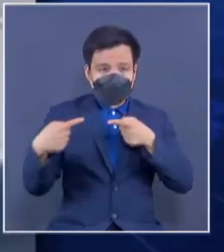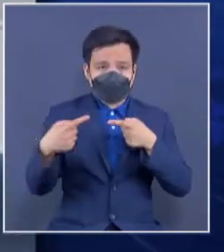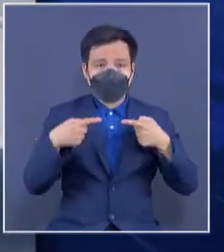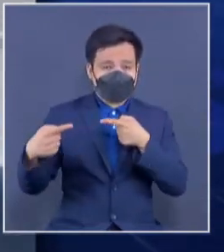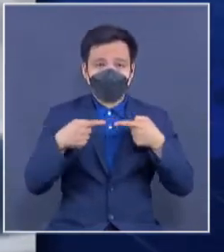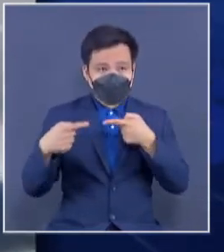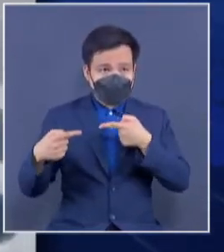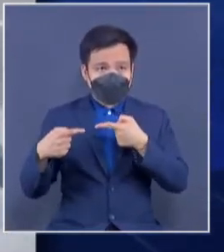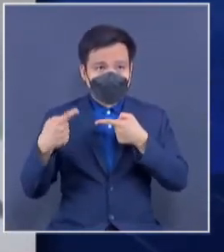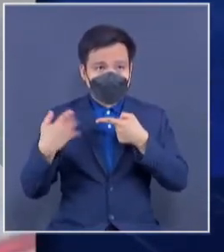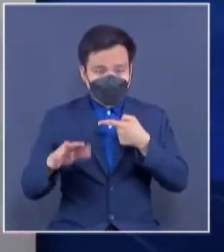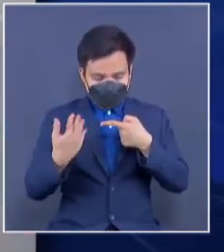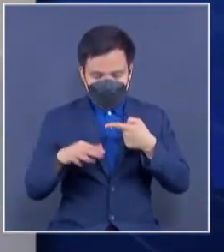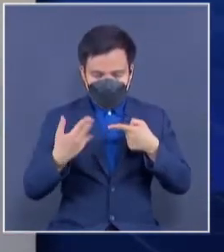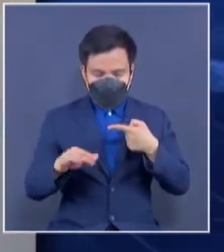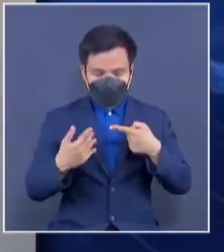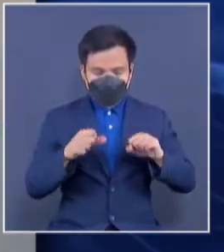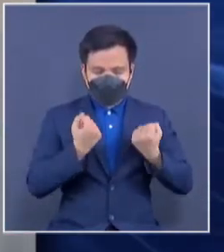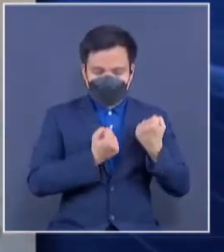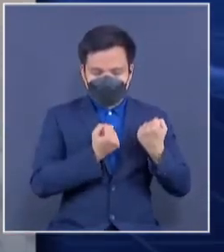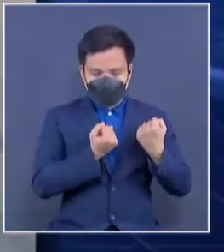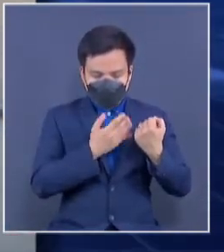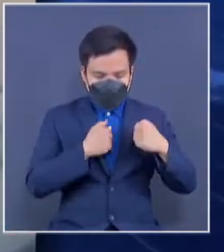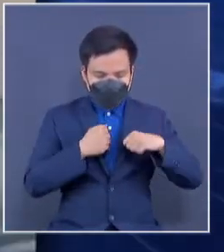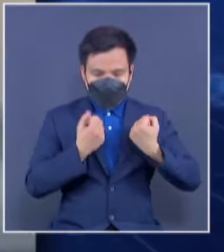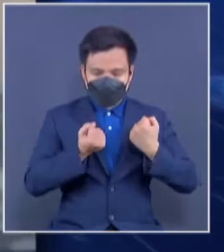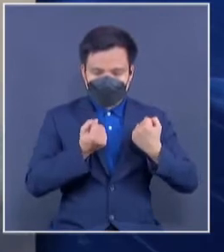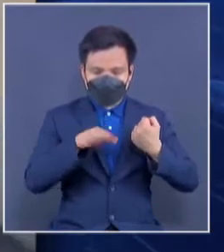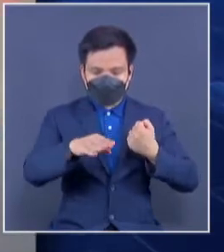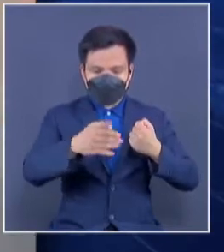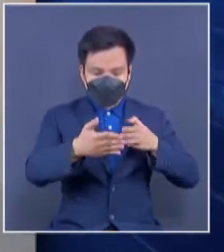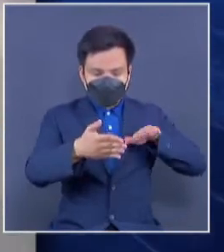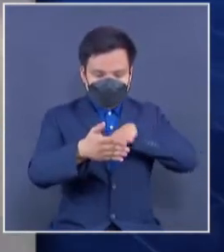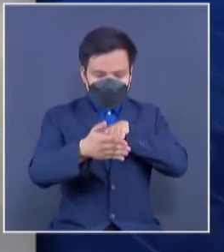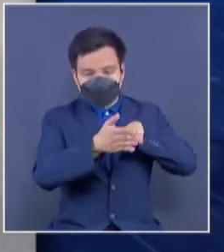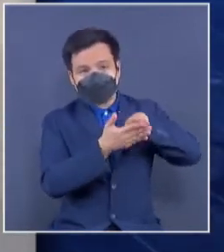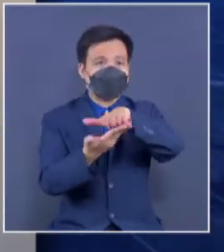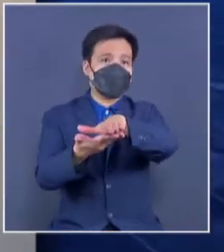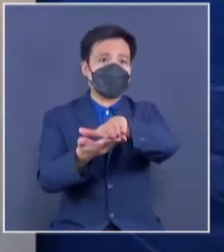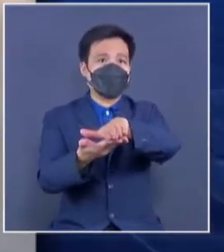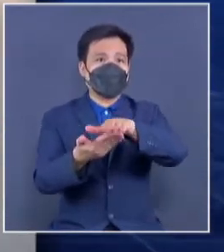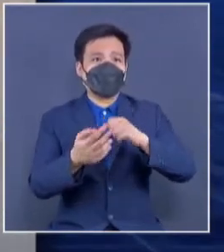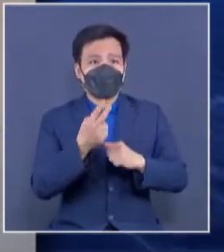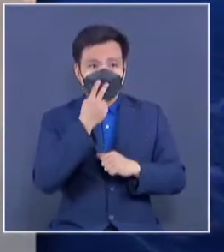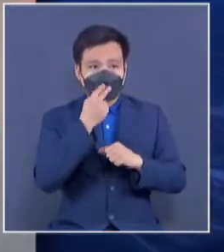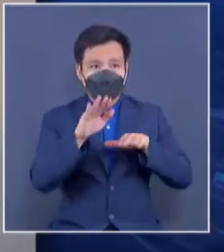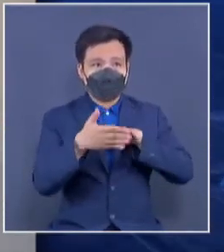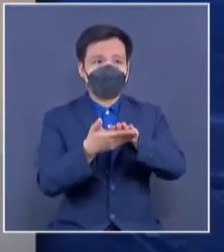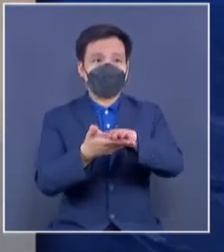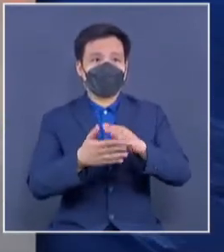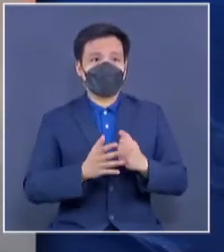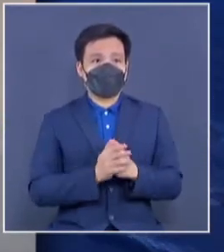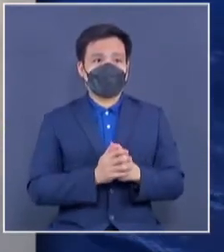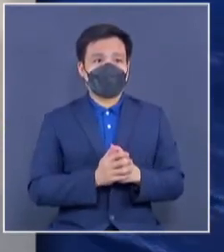โชเฟอร์แท็กซี่ขับออกเลยนะฮะแล้วก็ชนเข้าที่มอเตอร์ไซค์ด้วยและก็ก็ 2 3วิทยาเนี่ยนี่เนี่ยโอ้โห